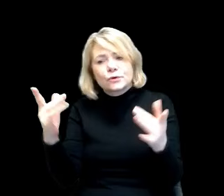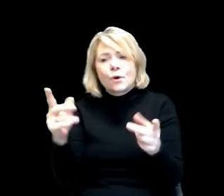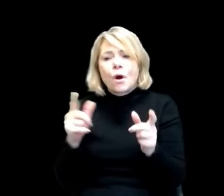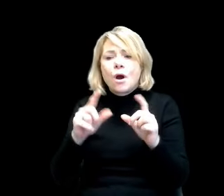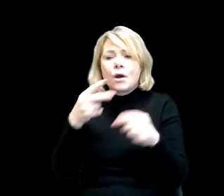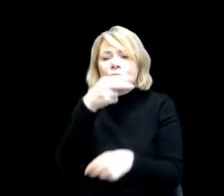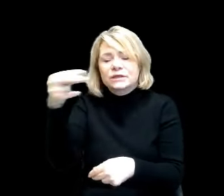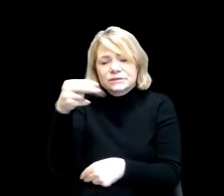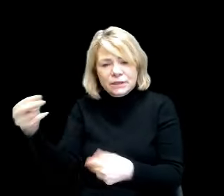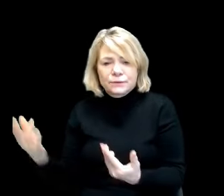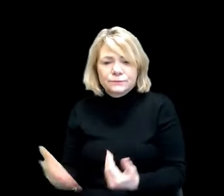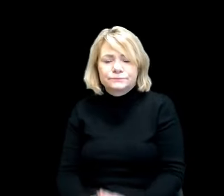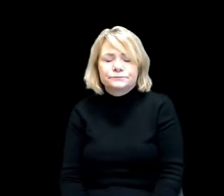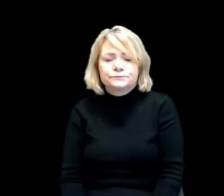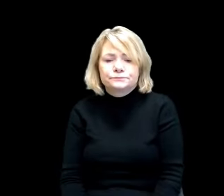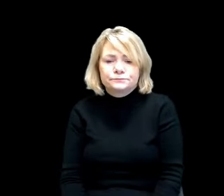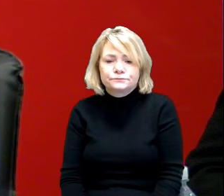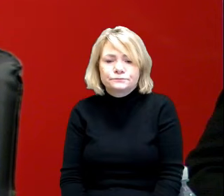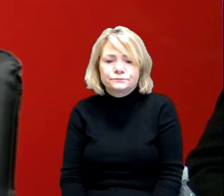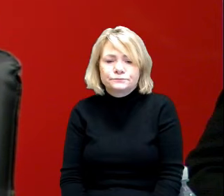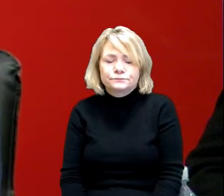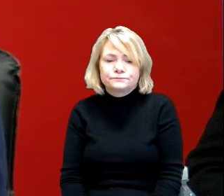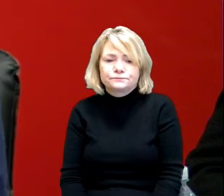pertvarkų taip